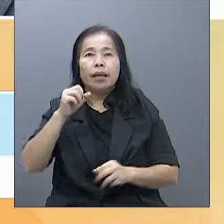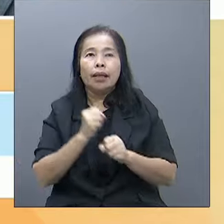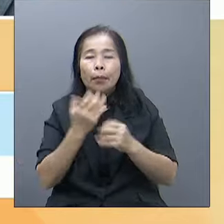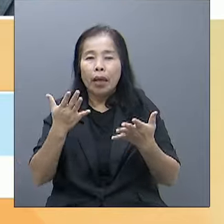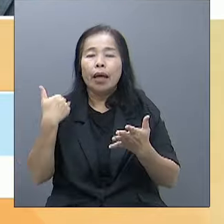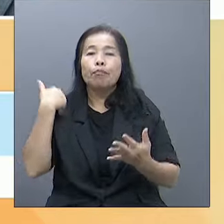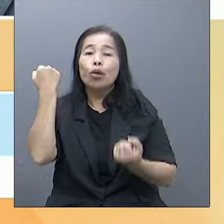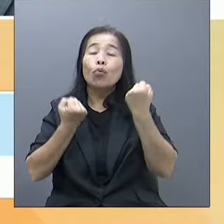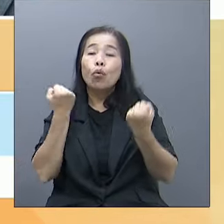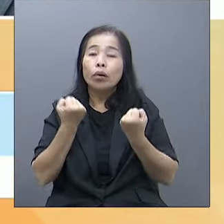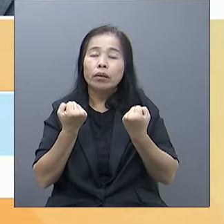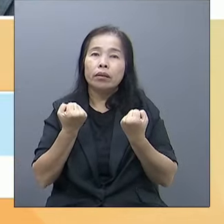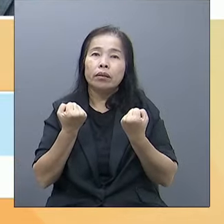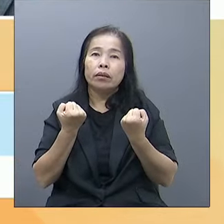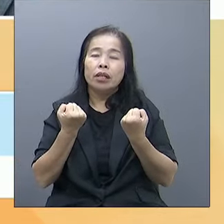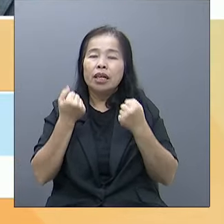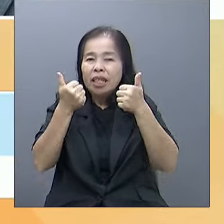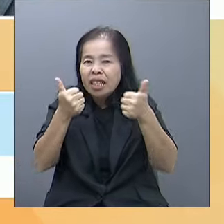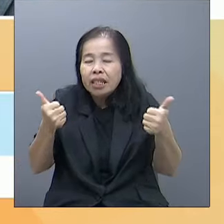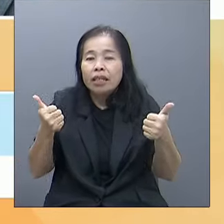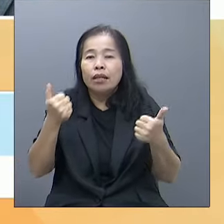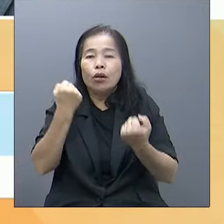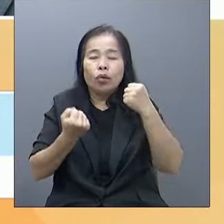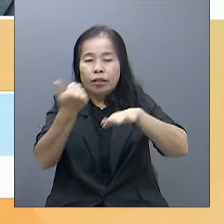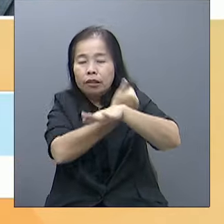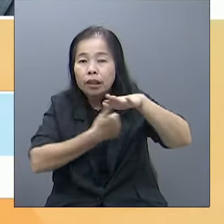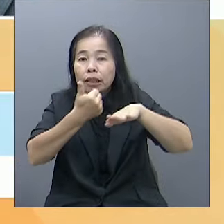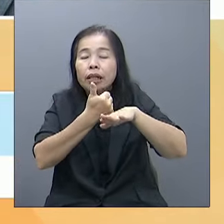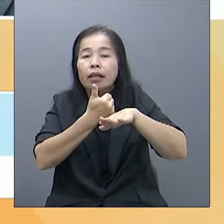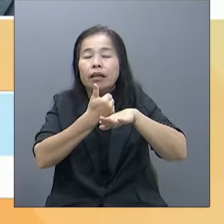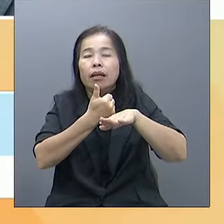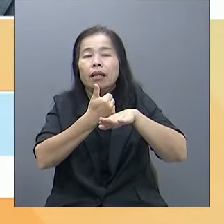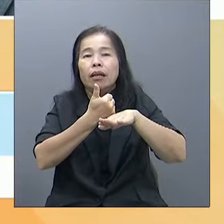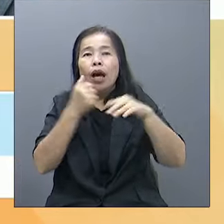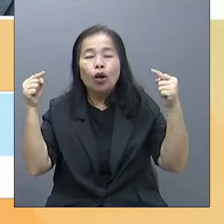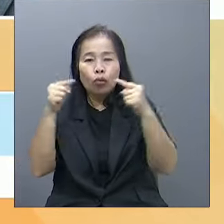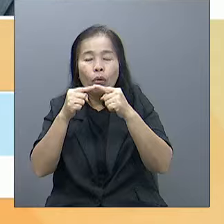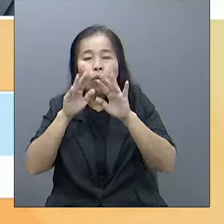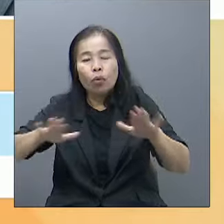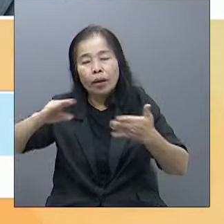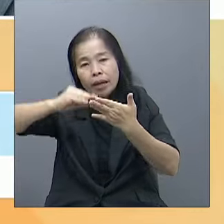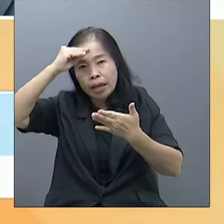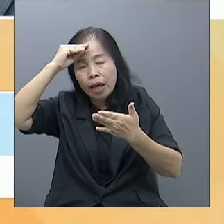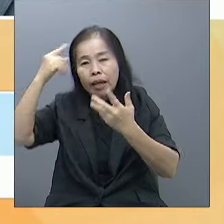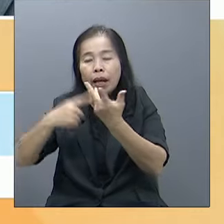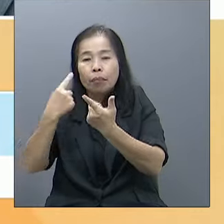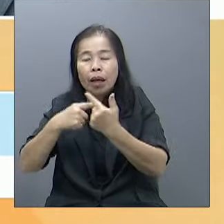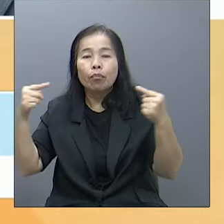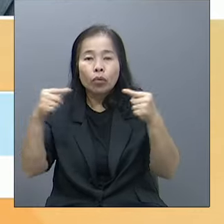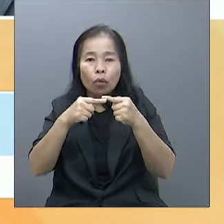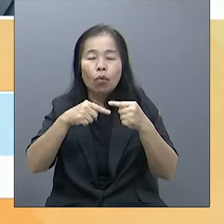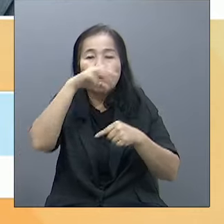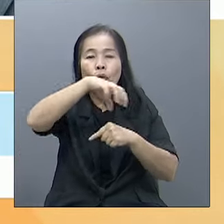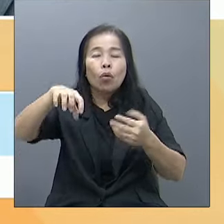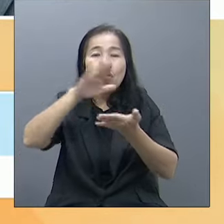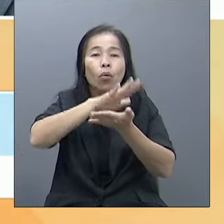ที่แบบมีคุณภาพสูงให้มันไปสมดุลกับจำนวนนักเรียนนะครับในแต่ละโรงเรียนมันก็เป็นไป